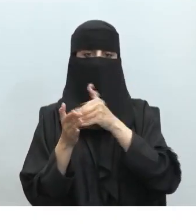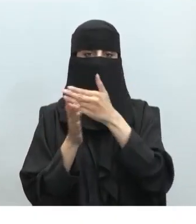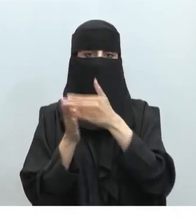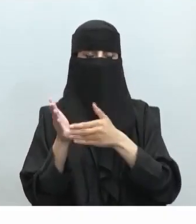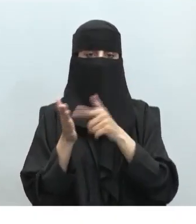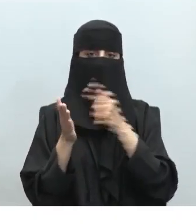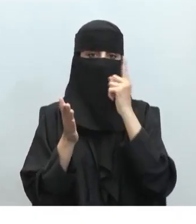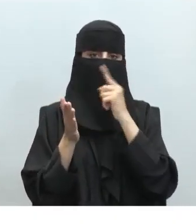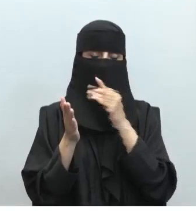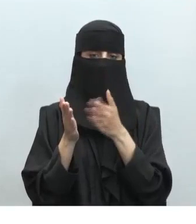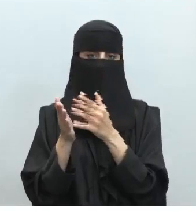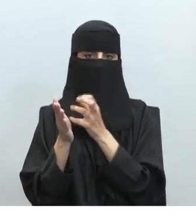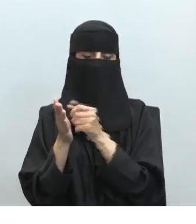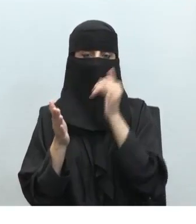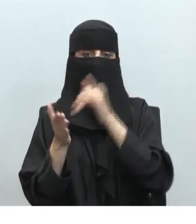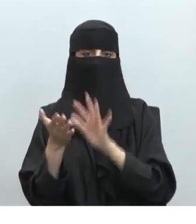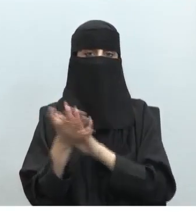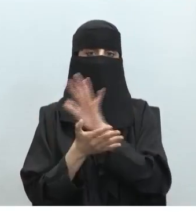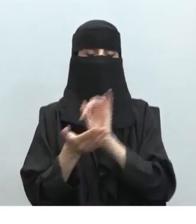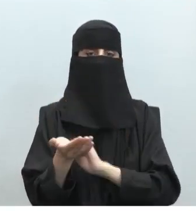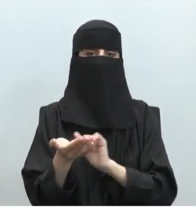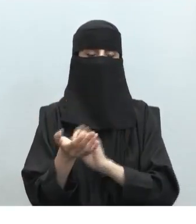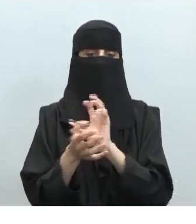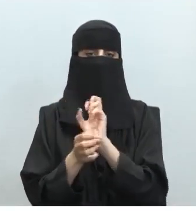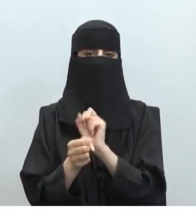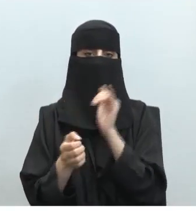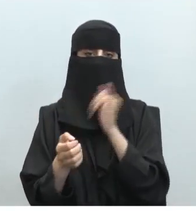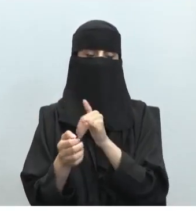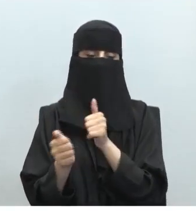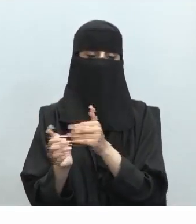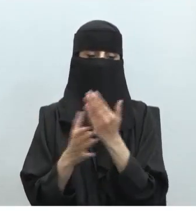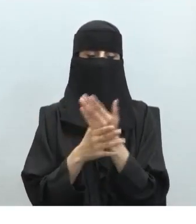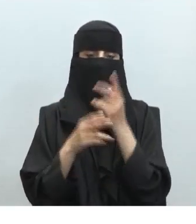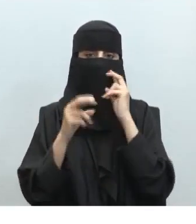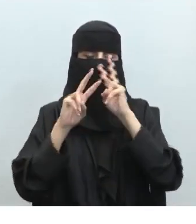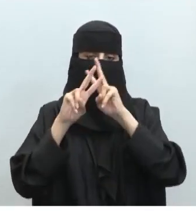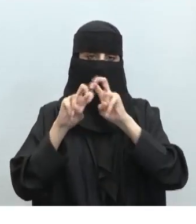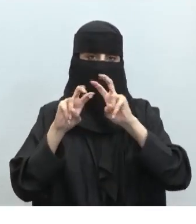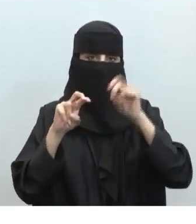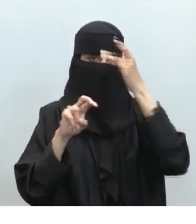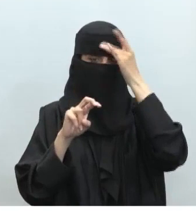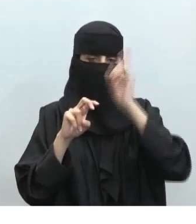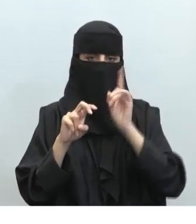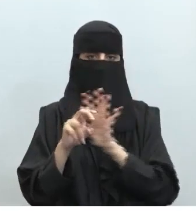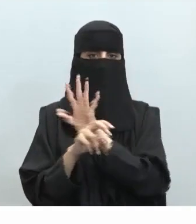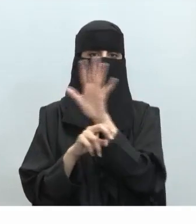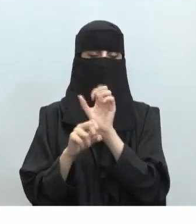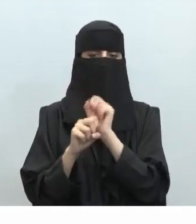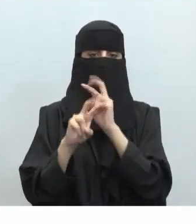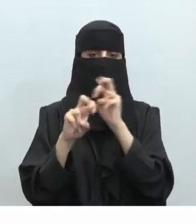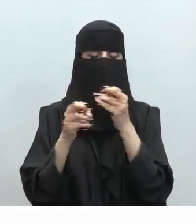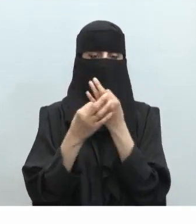ذكر حامل للصفه وعندما نذكر صفه في مخطط السلاله نحن لا نتتبع فقط الامراض ولكن عندما نتتبع الصفات بشكل